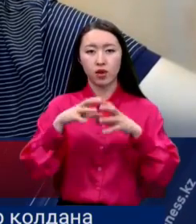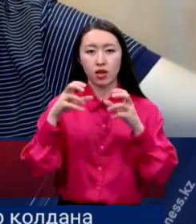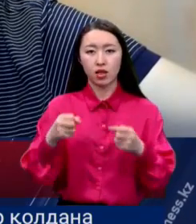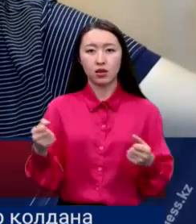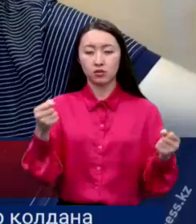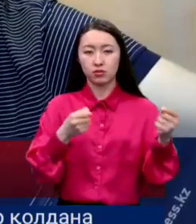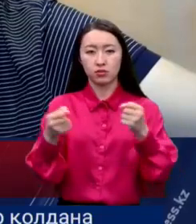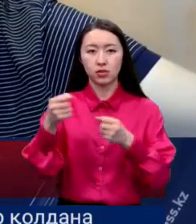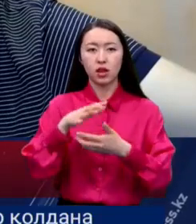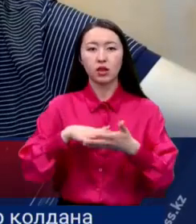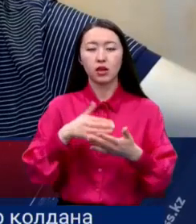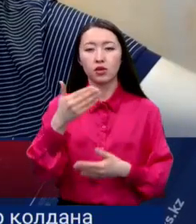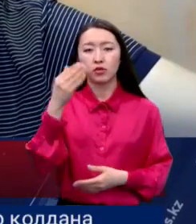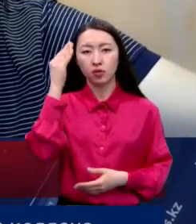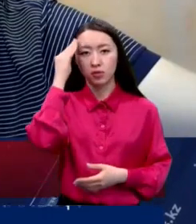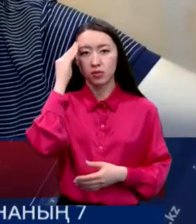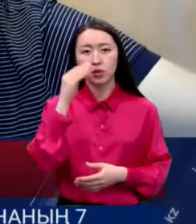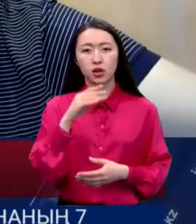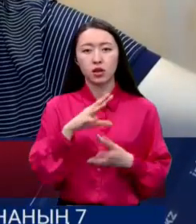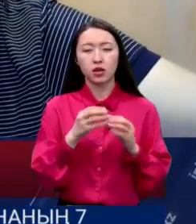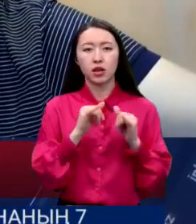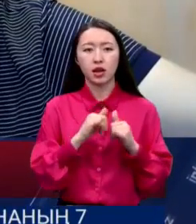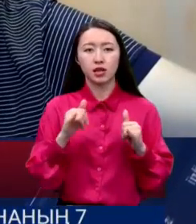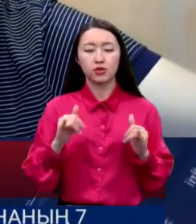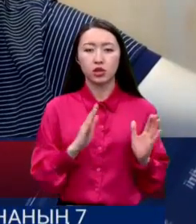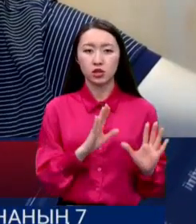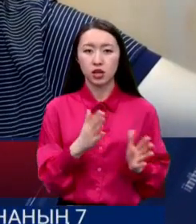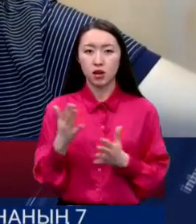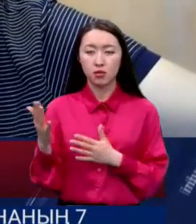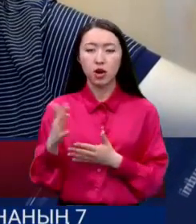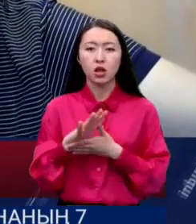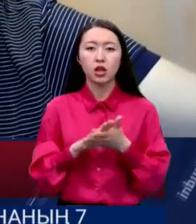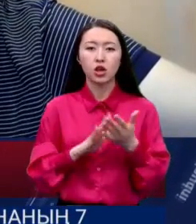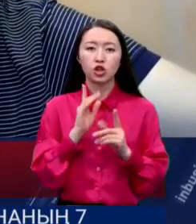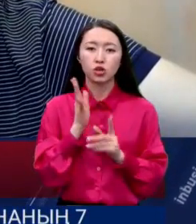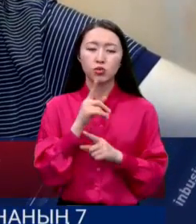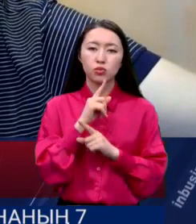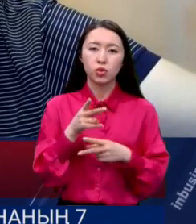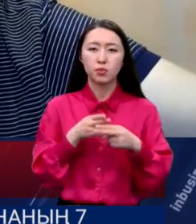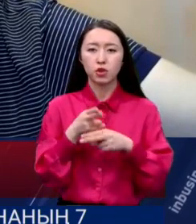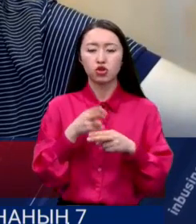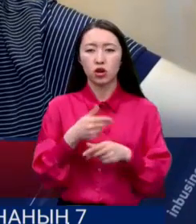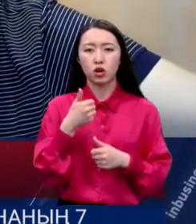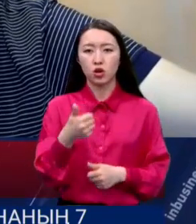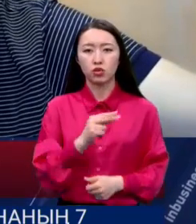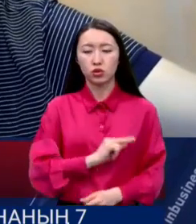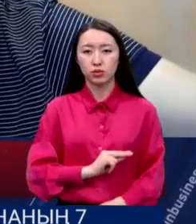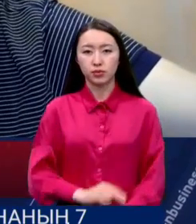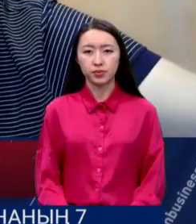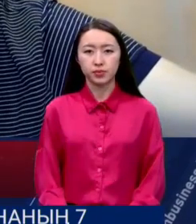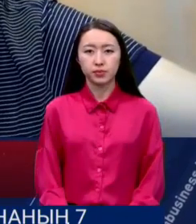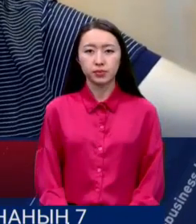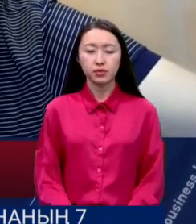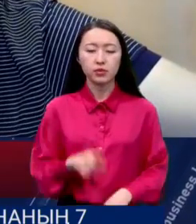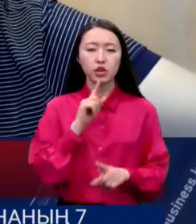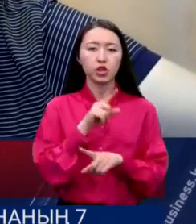парламент? Вот, как вы относитесь к такому варианту развития событий? Не будет ли это мешать какой-то конструктивной работе? Нет, конечно,